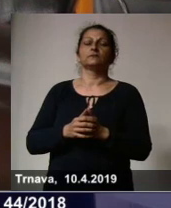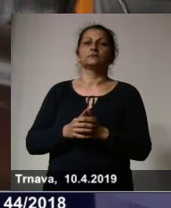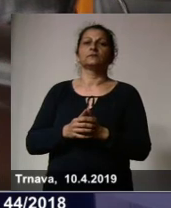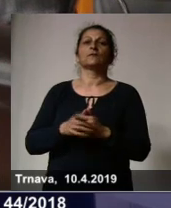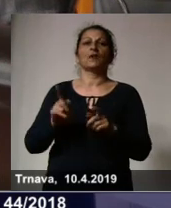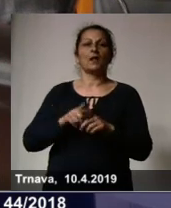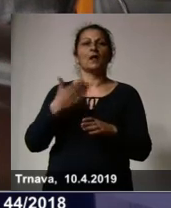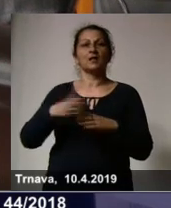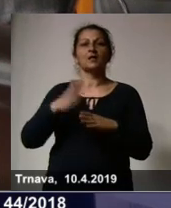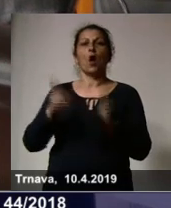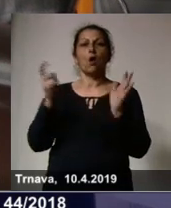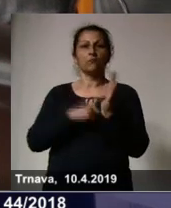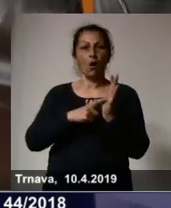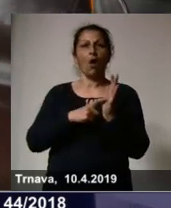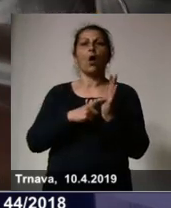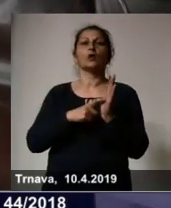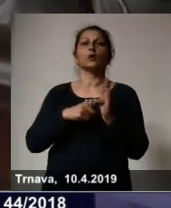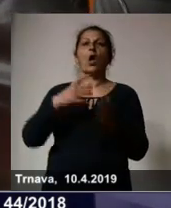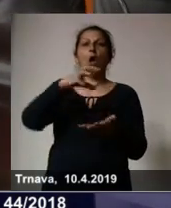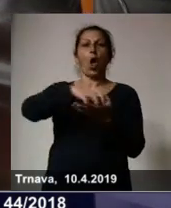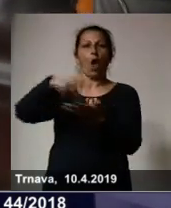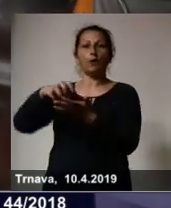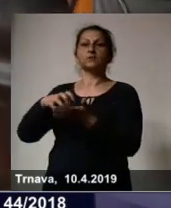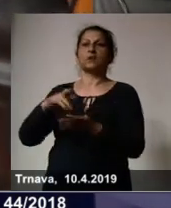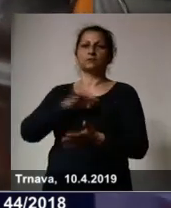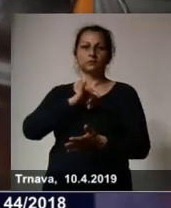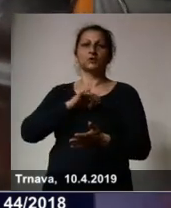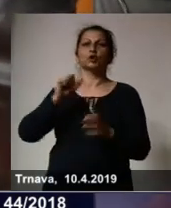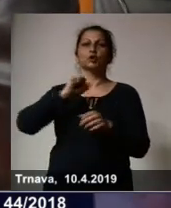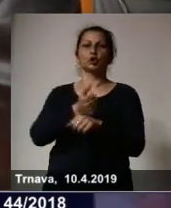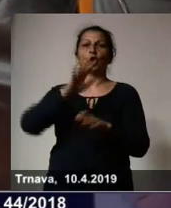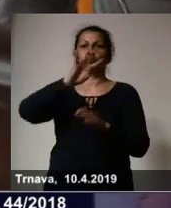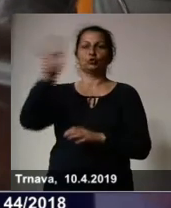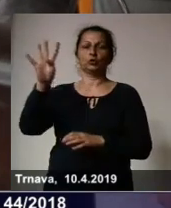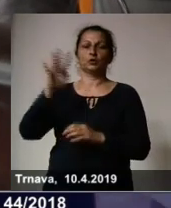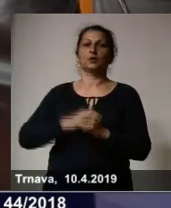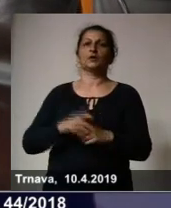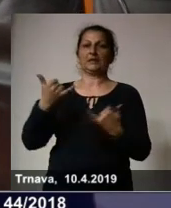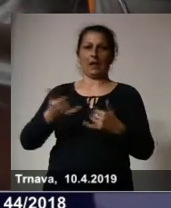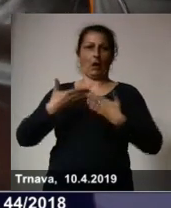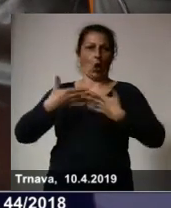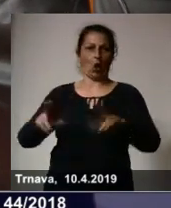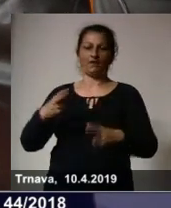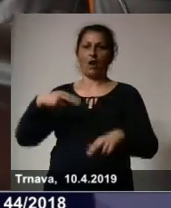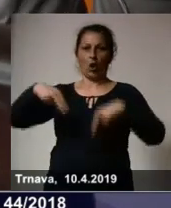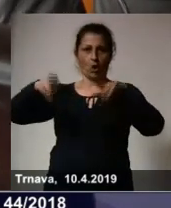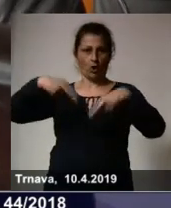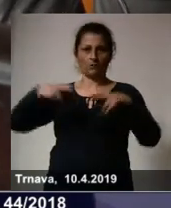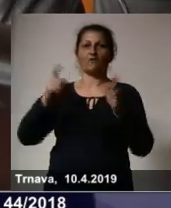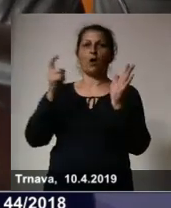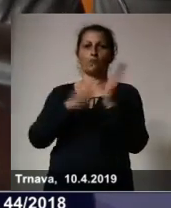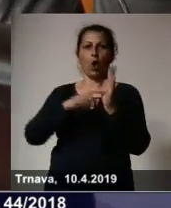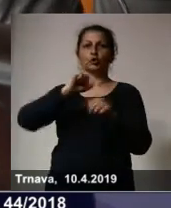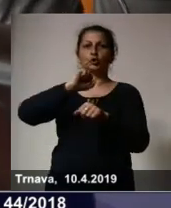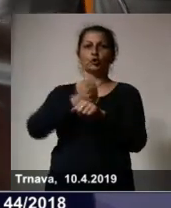A ďalším bodom pre obce sa budeme zaoberať v bode číslo 4. Takže otváram rozpravu